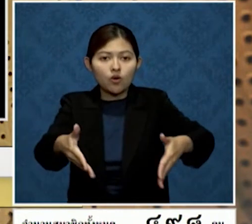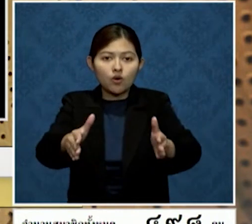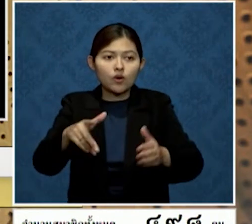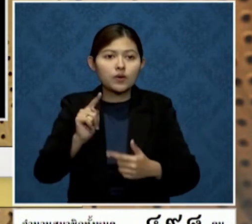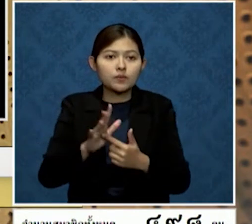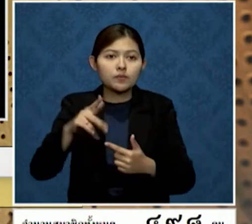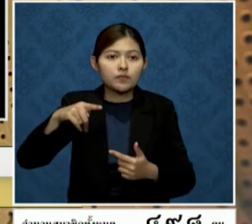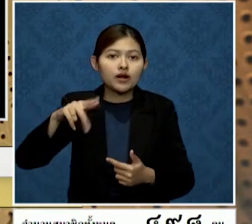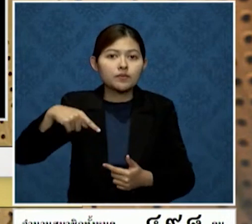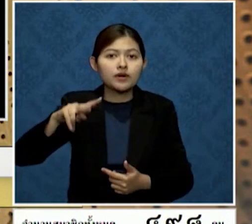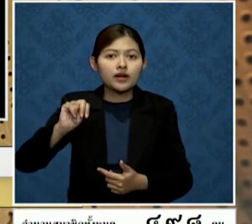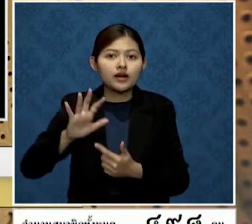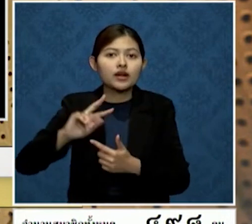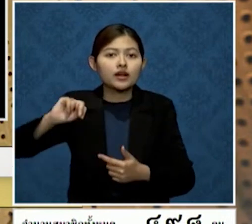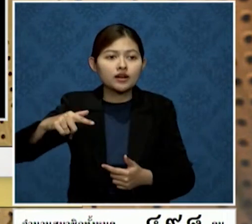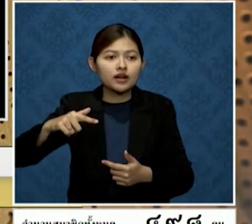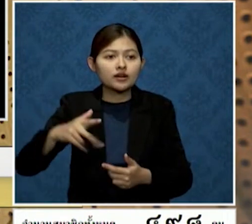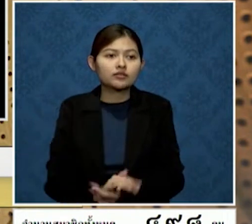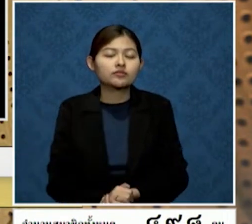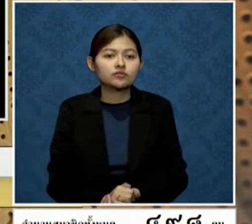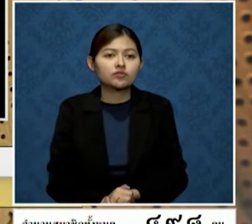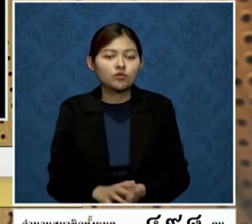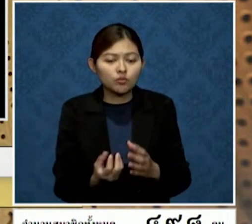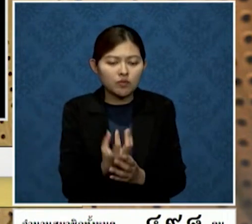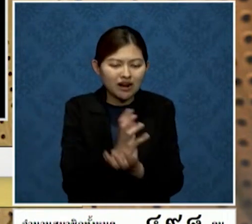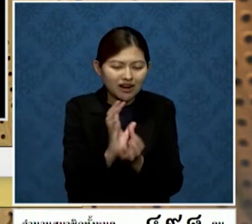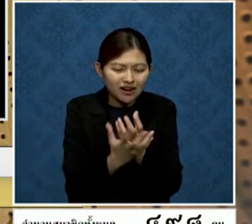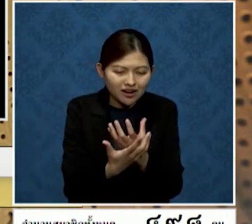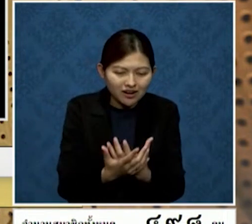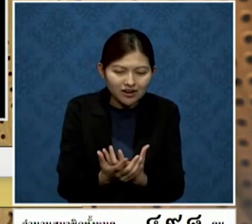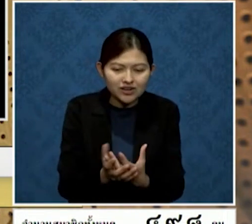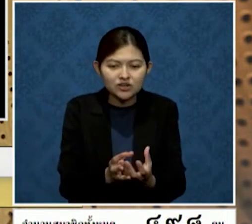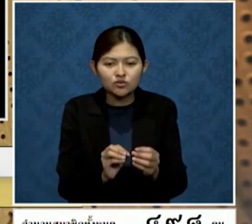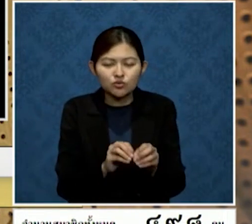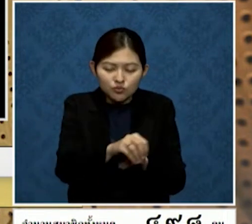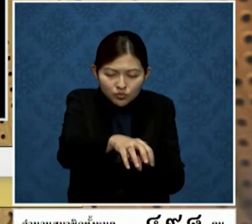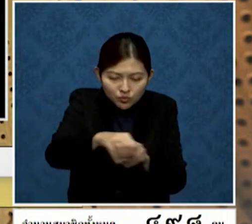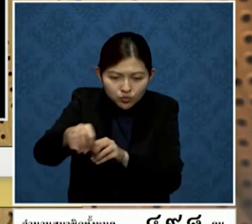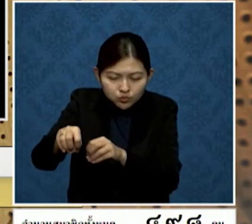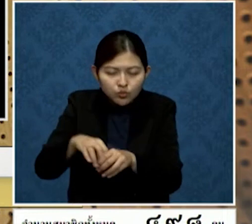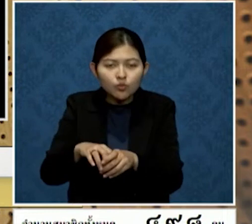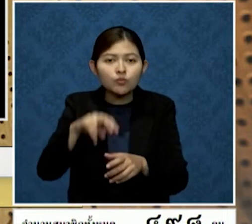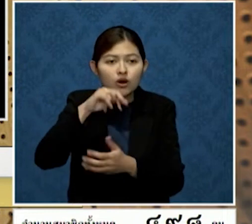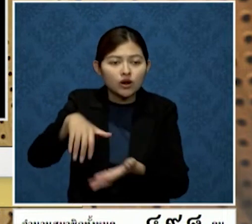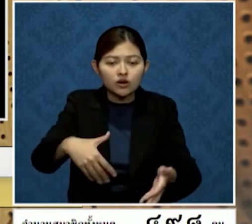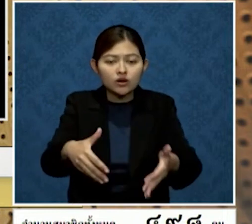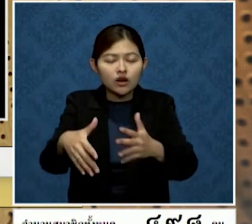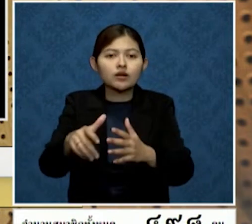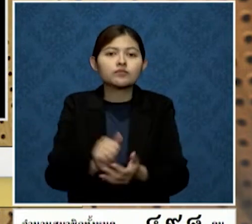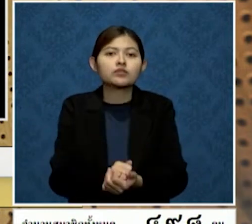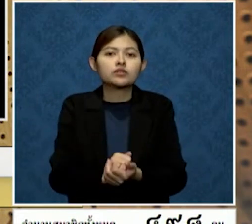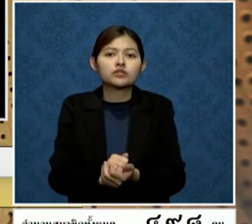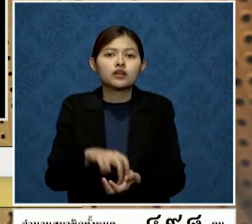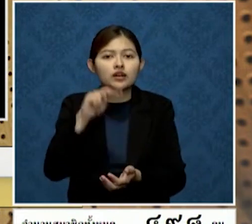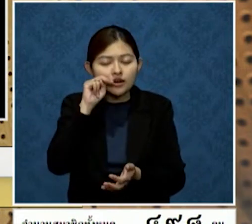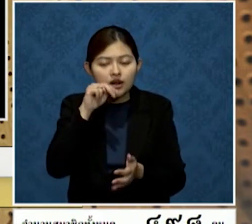างและอเภอวะใ่เกิดขึ้นมีจำนวมากทำให้เกิดการรรบายน้ำในช่วอทกภัยเกิดความราช้